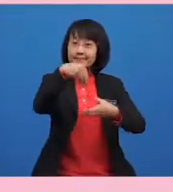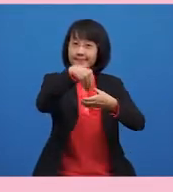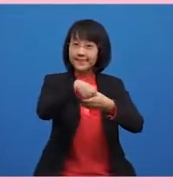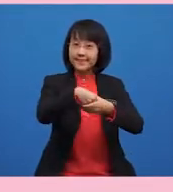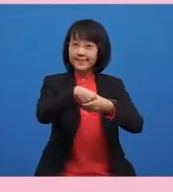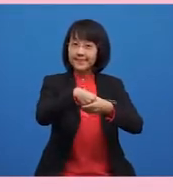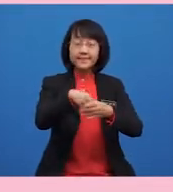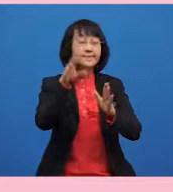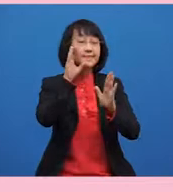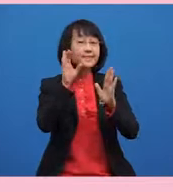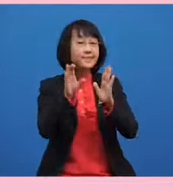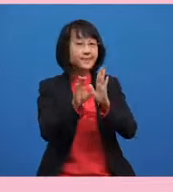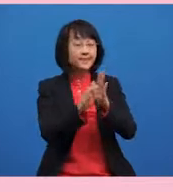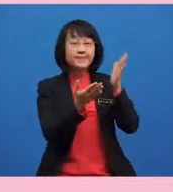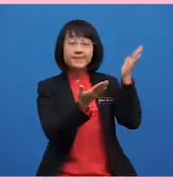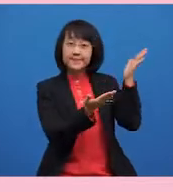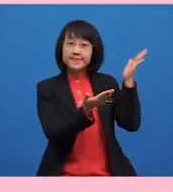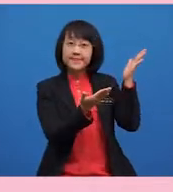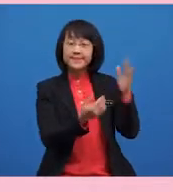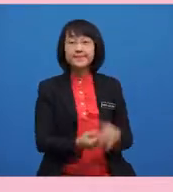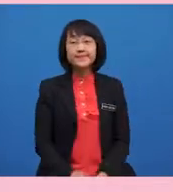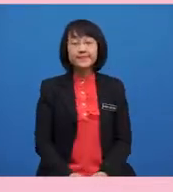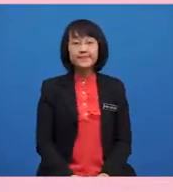Dalam gambar di paparan ini